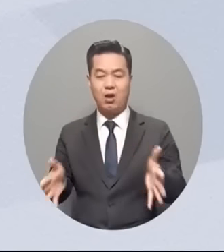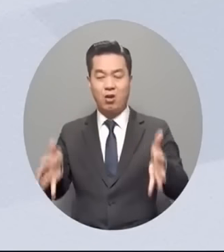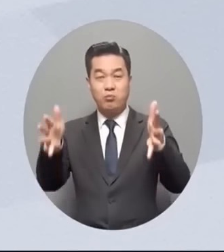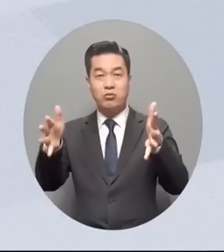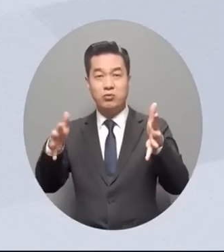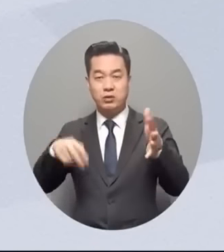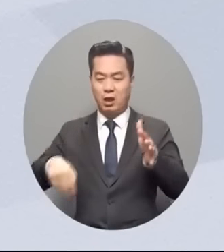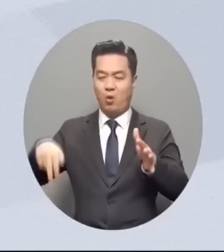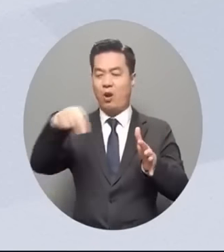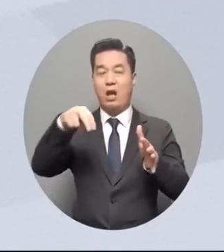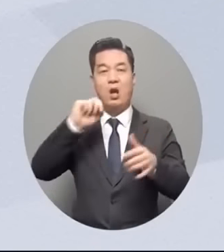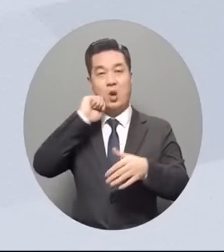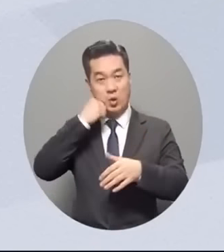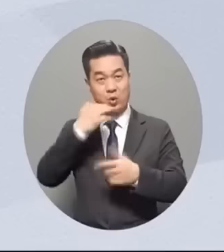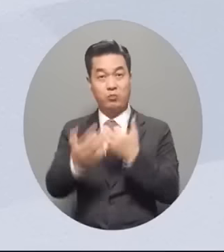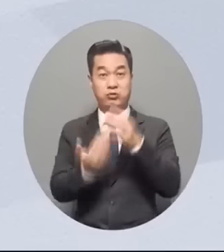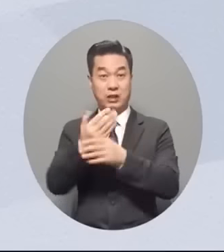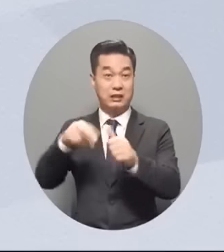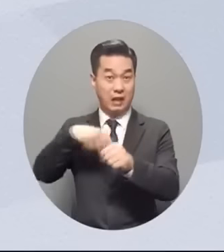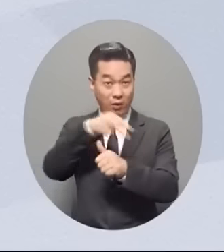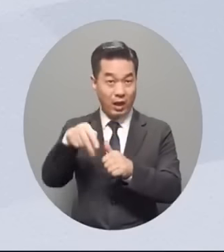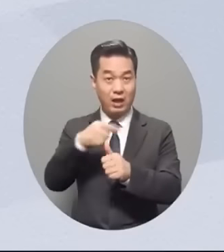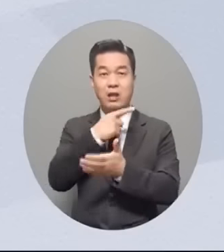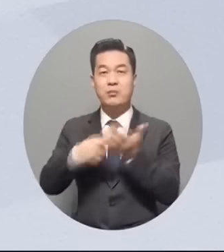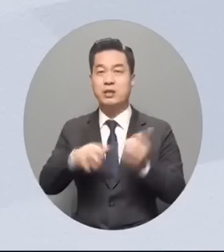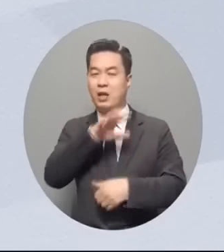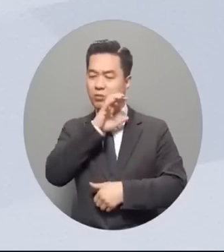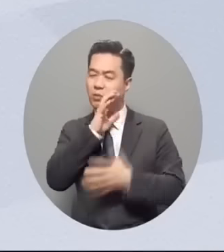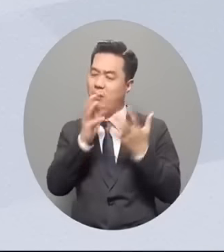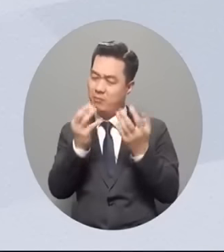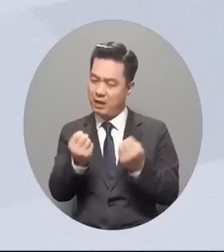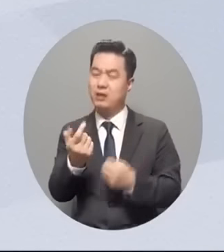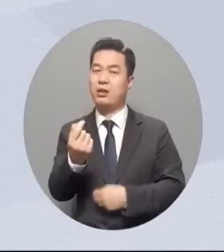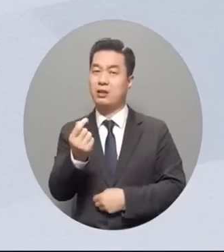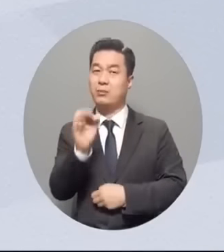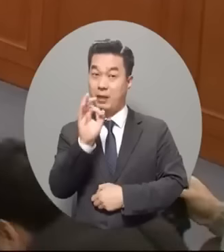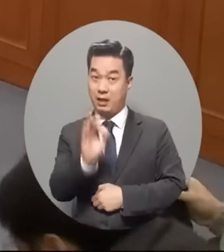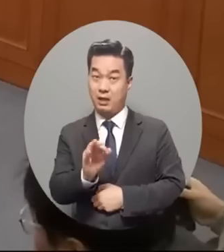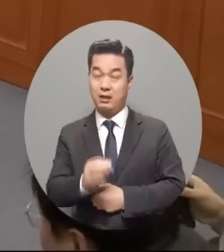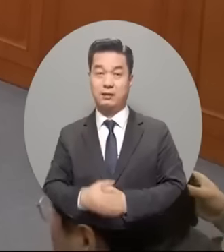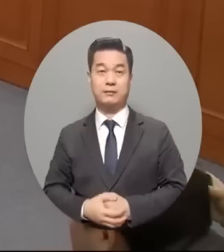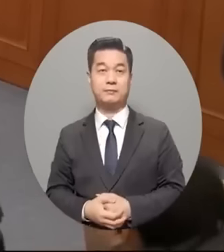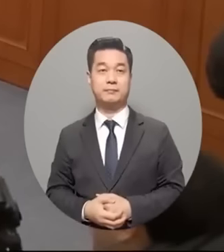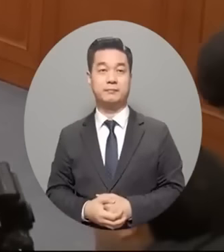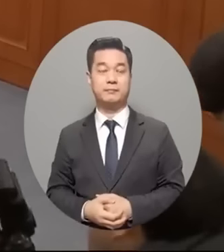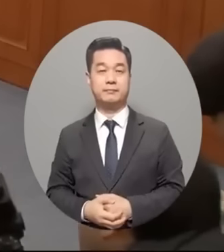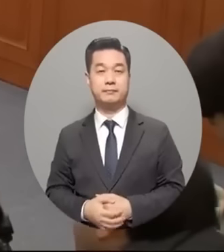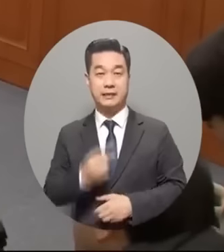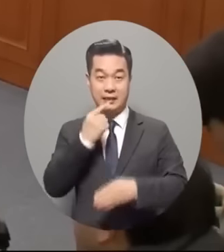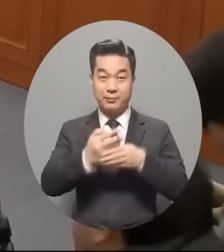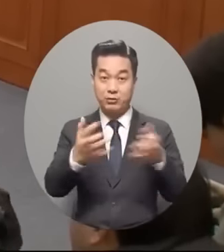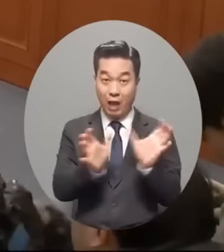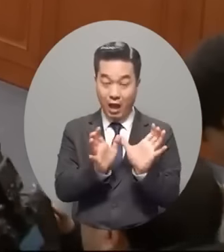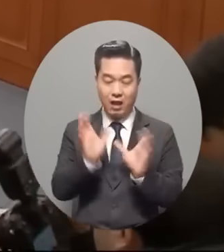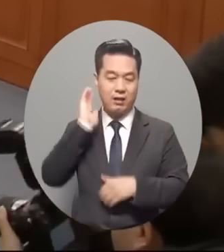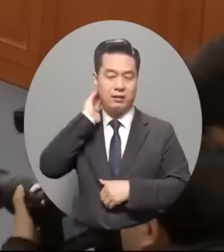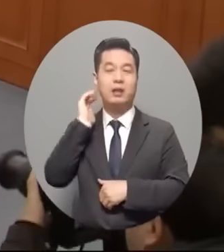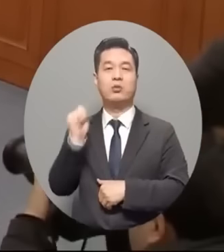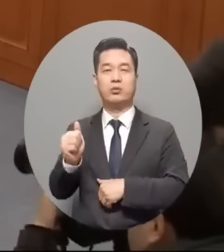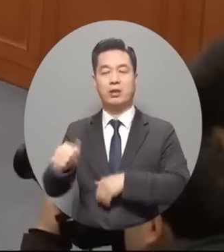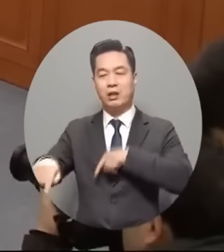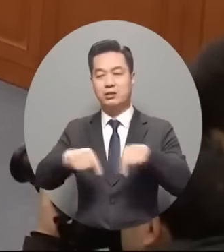어려웠고 불이 난 상황에서 피해자들의 불만이 많을 것으로 판단했다고 말했습니다. 민주당은 대통령의 정치